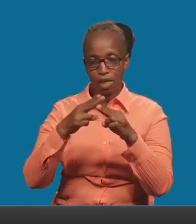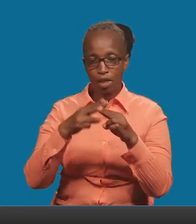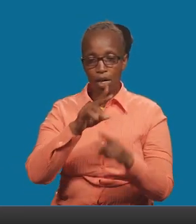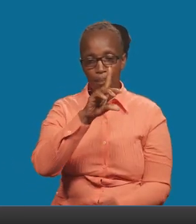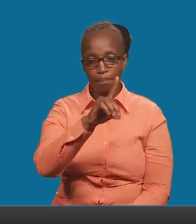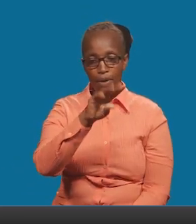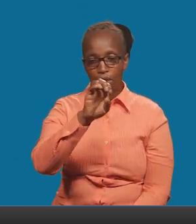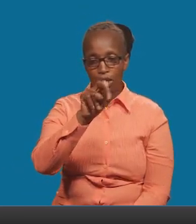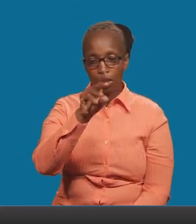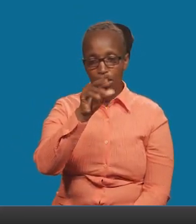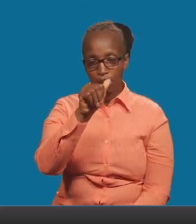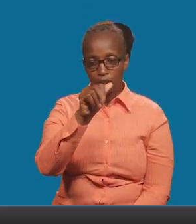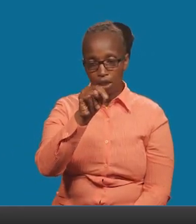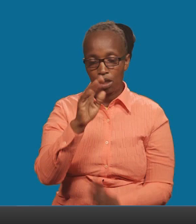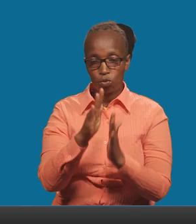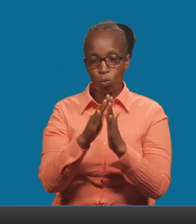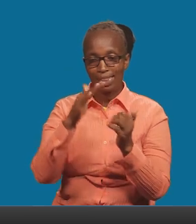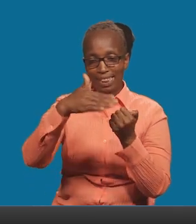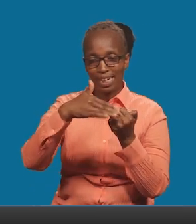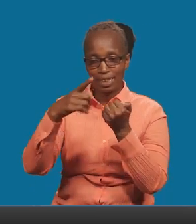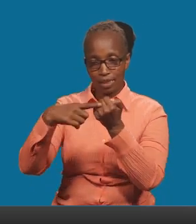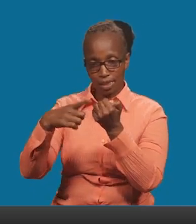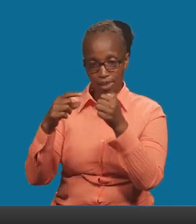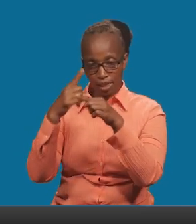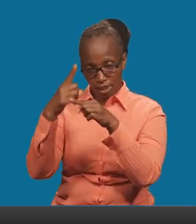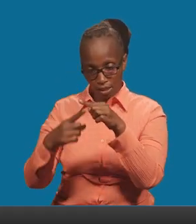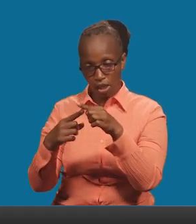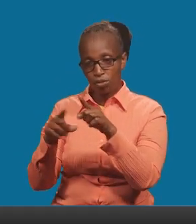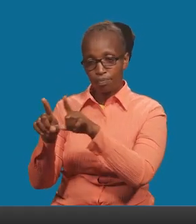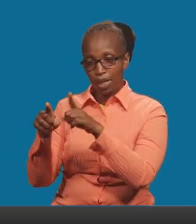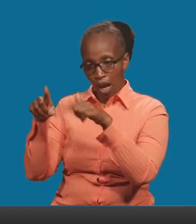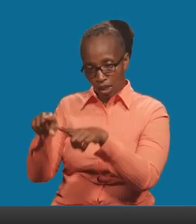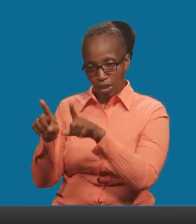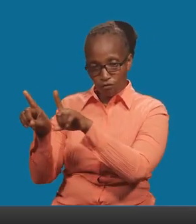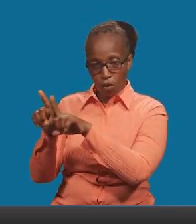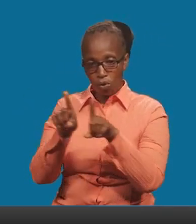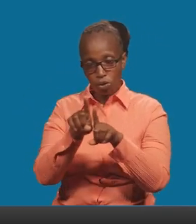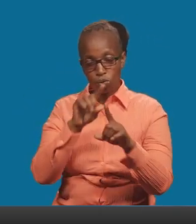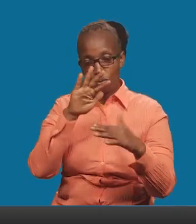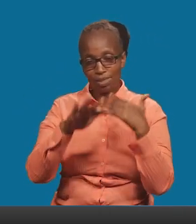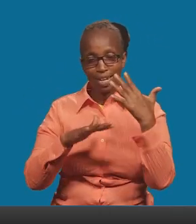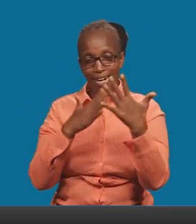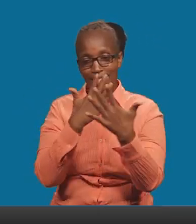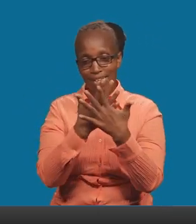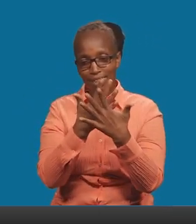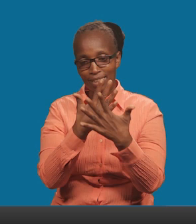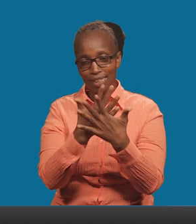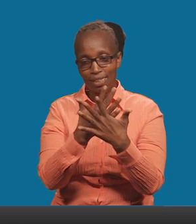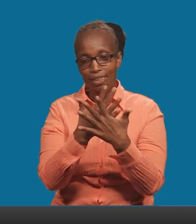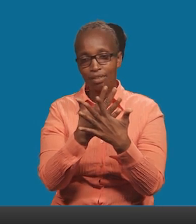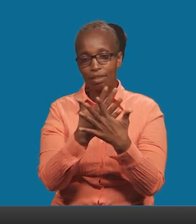miaka 96. Mukami, ambaye pia alipigania uhuru, aliwahi kukamatwa na kufungiwa kwenye gereza la